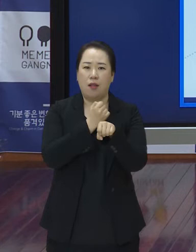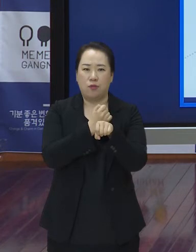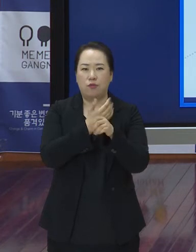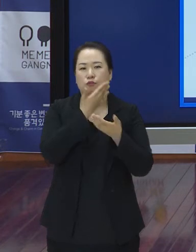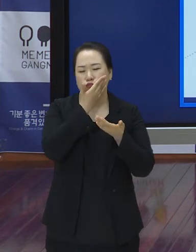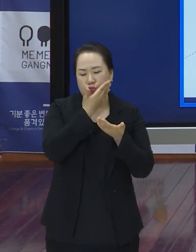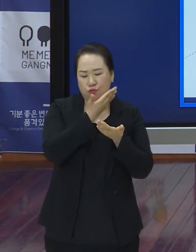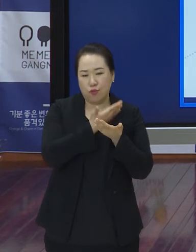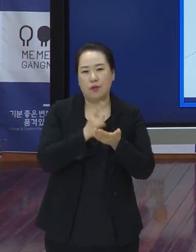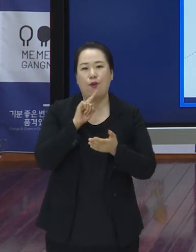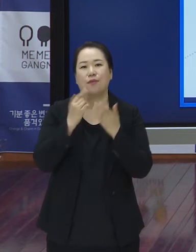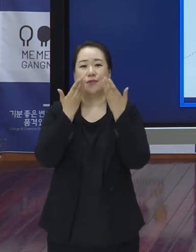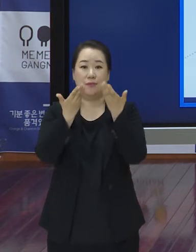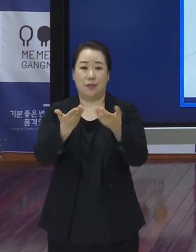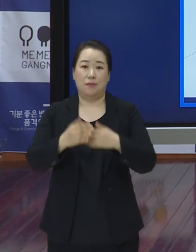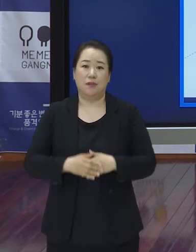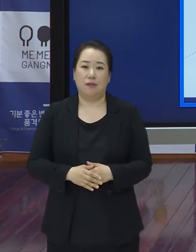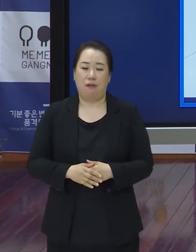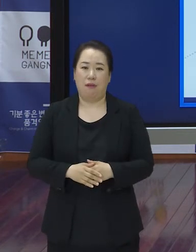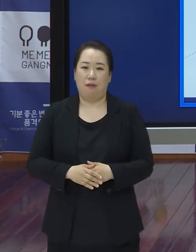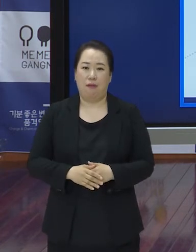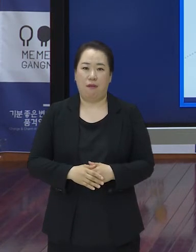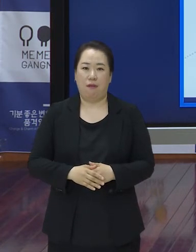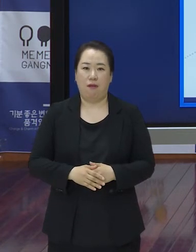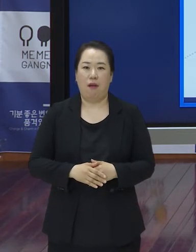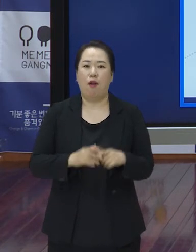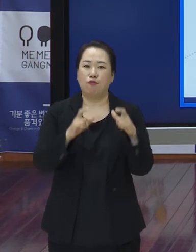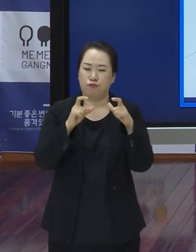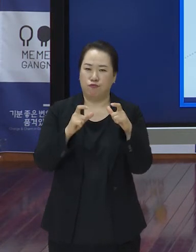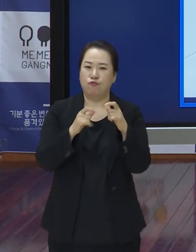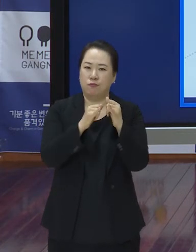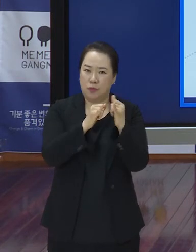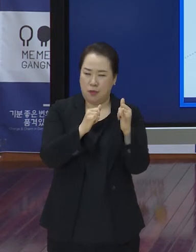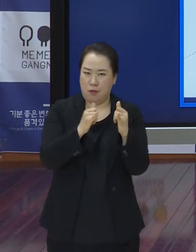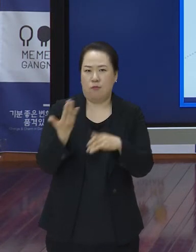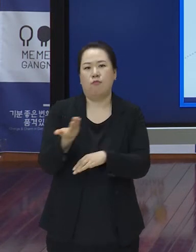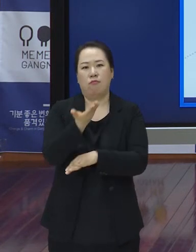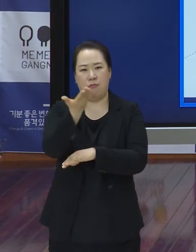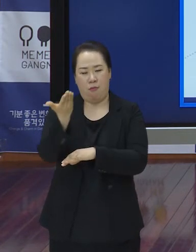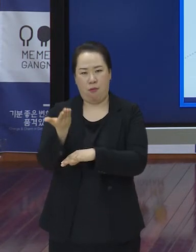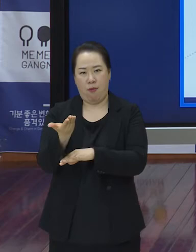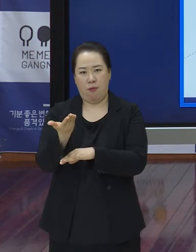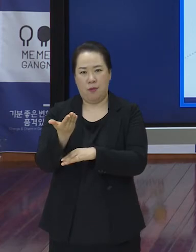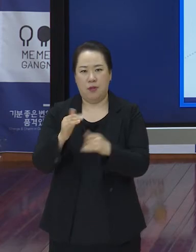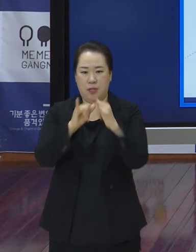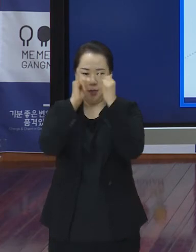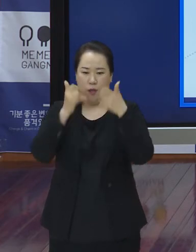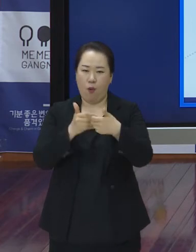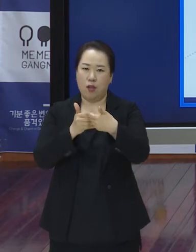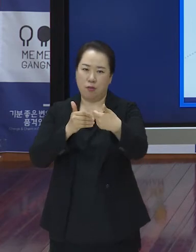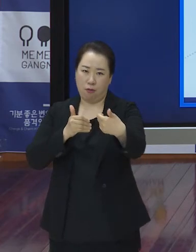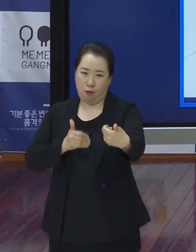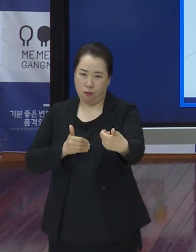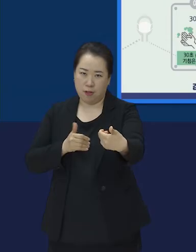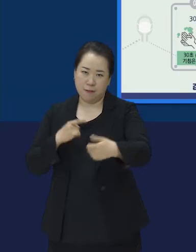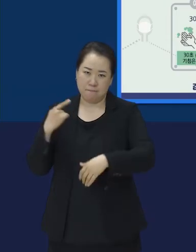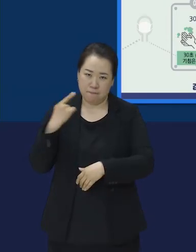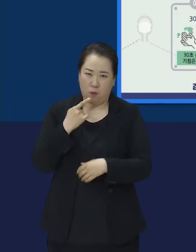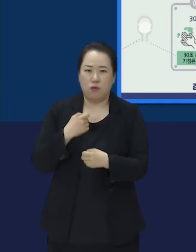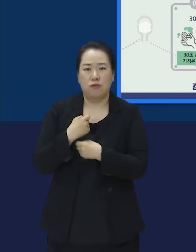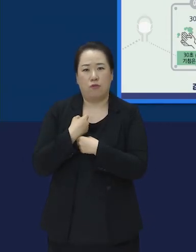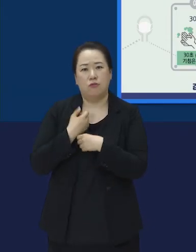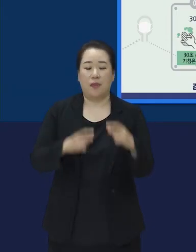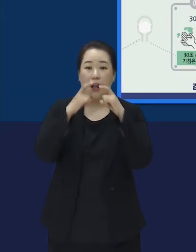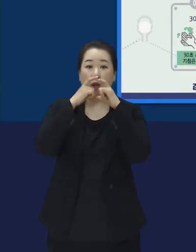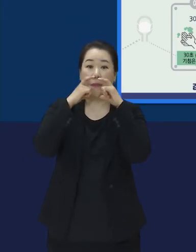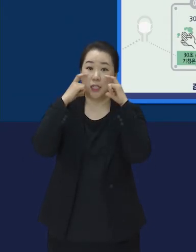중요한 시점입니다. 국민들과 국민들께서 연휴 중 사회적 거리두기를 철저히 지켜주시고